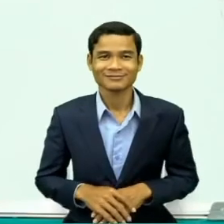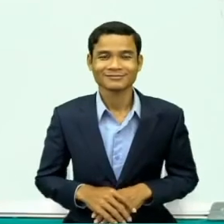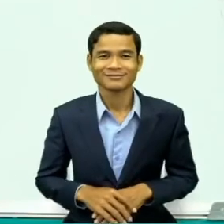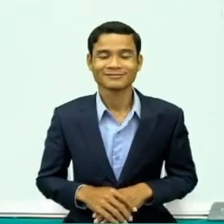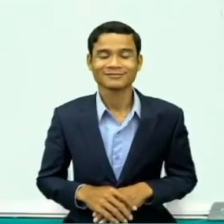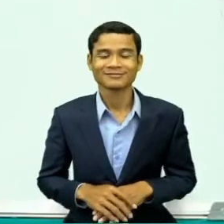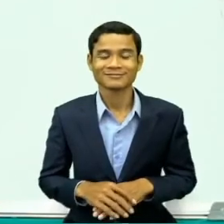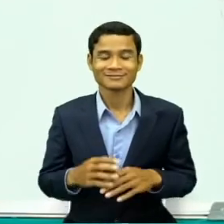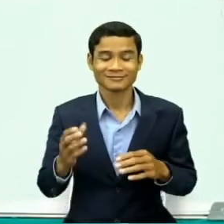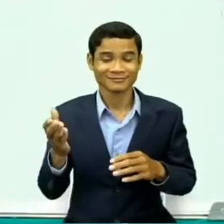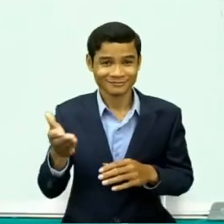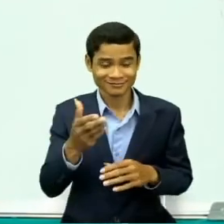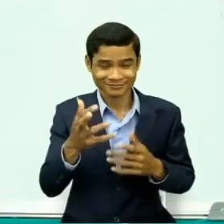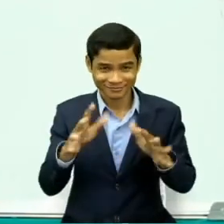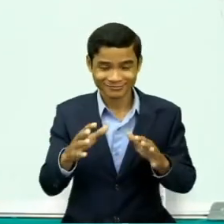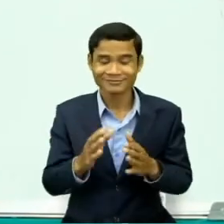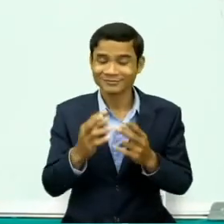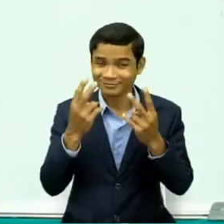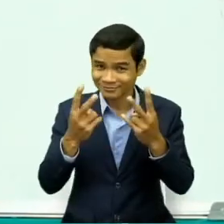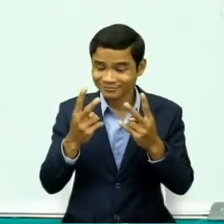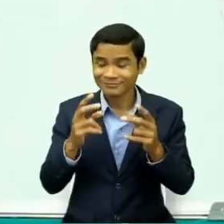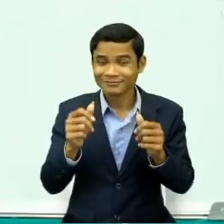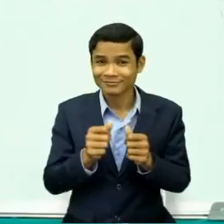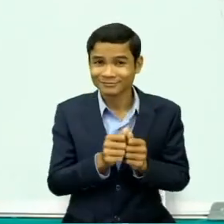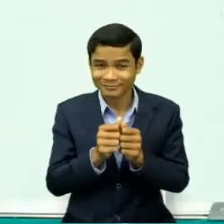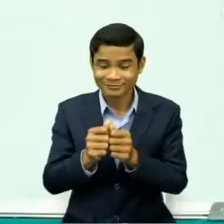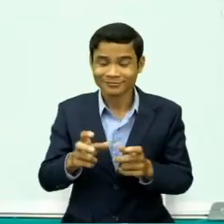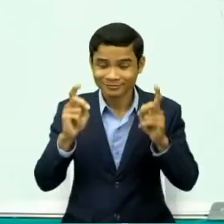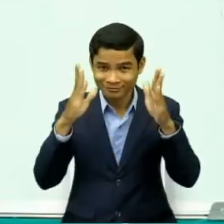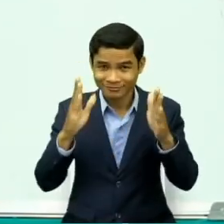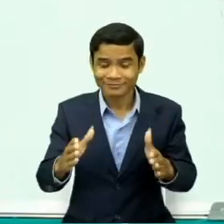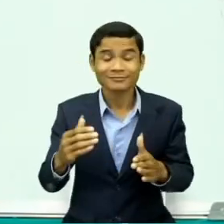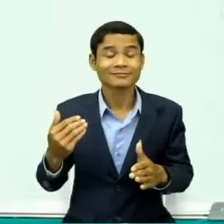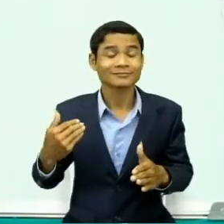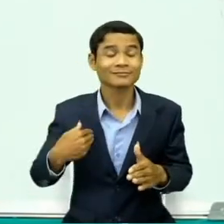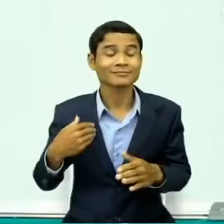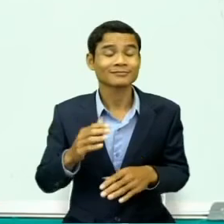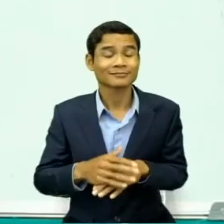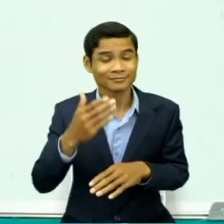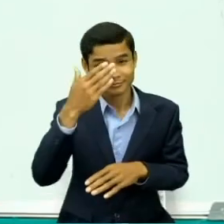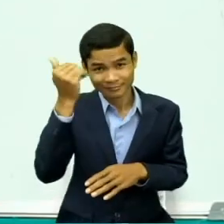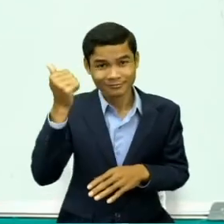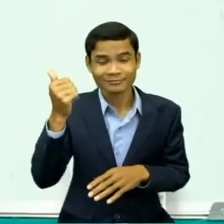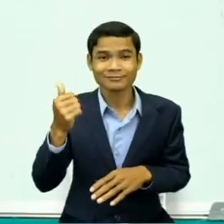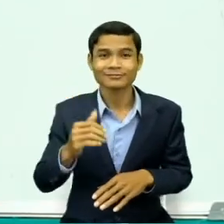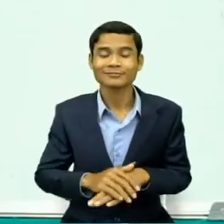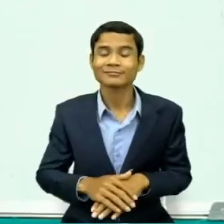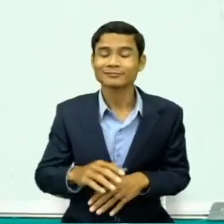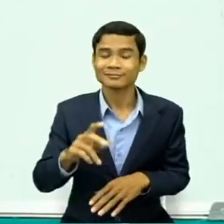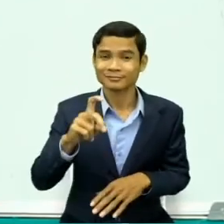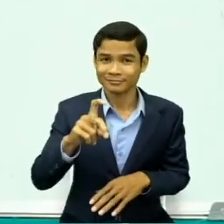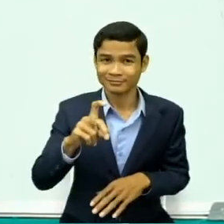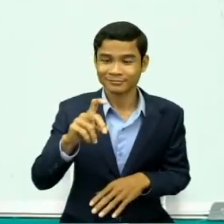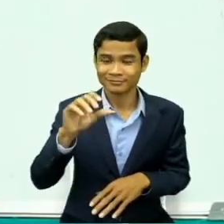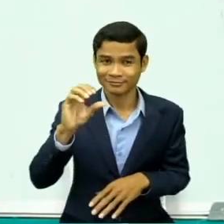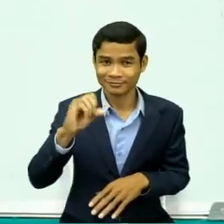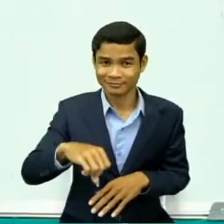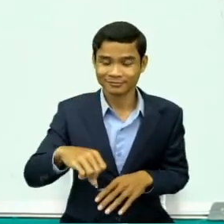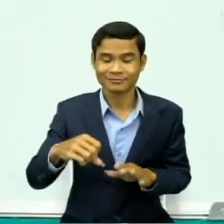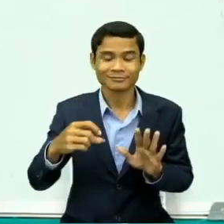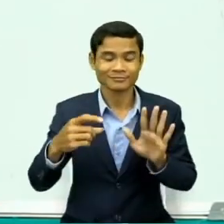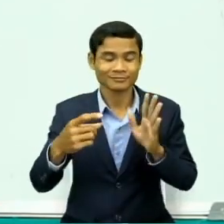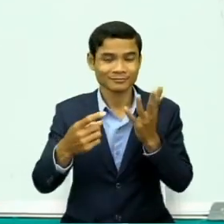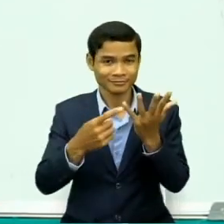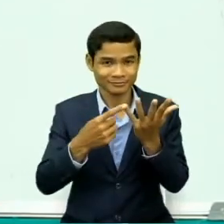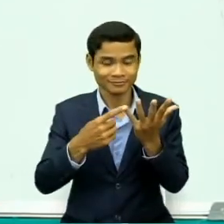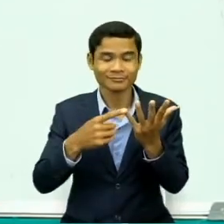chà bà con rồi rồi hai con tiếng toát chì mùi nẹ cổ plek plek cứ miên à sò phở chân lò sạ